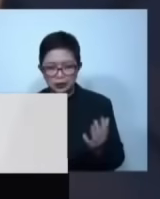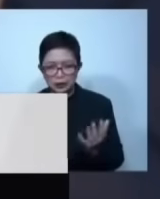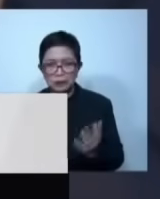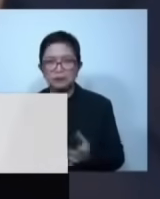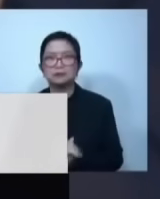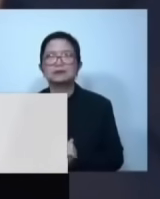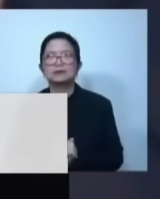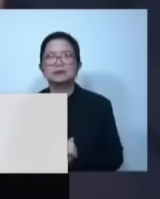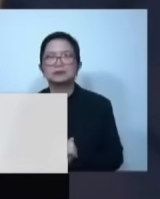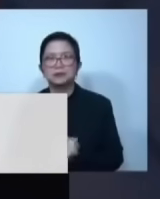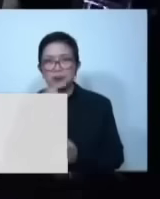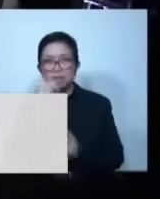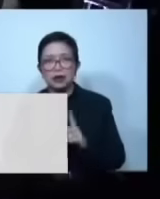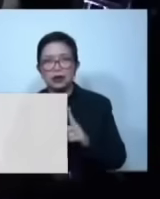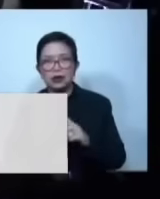Asari